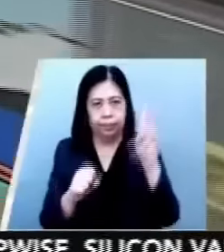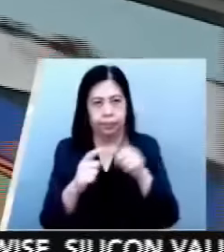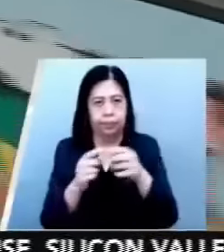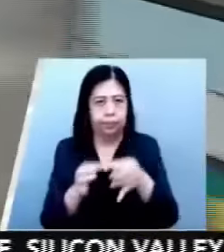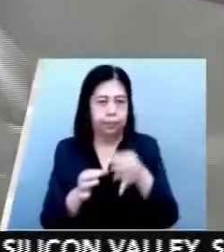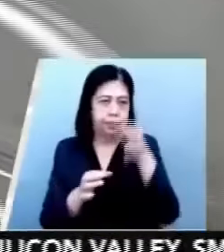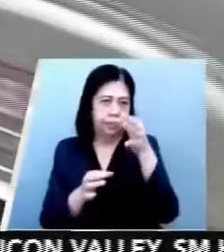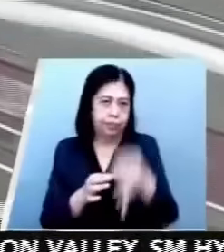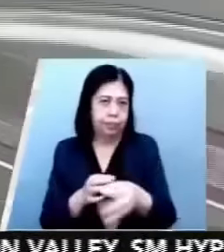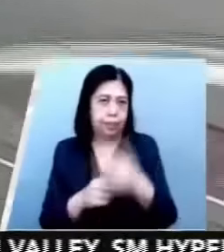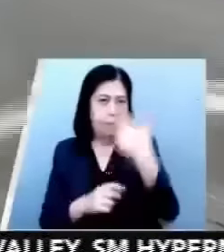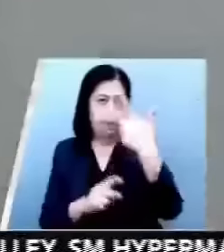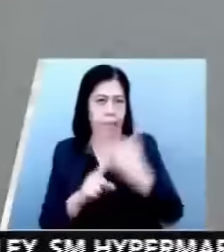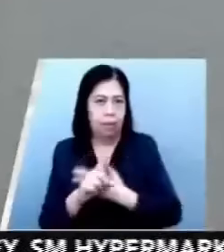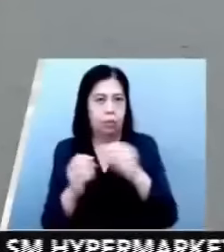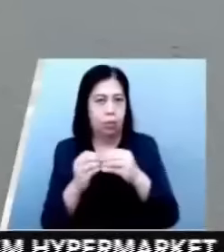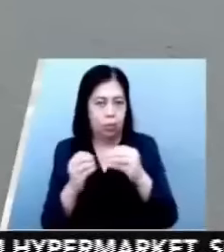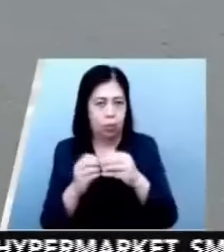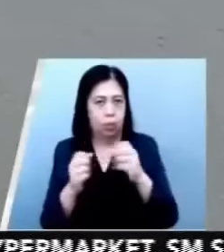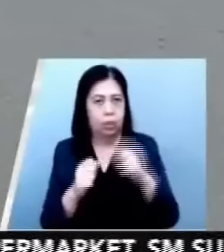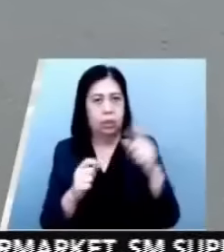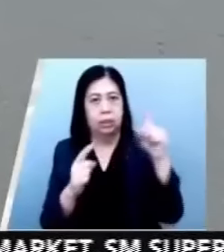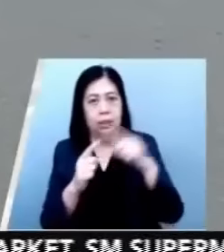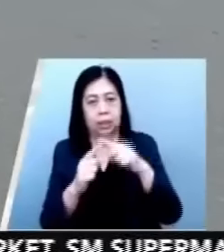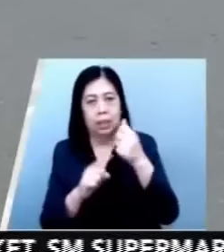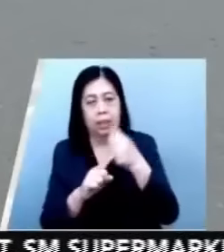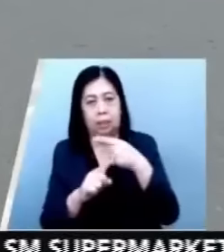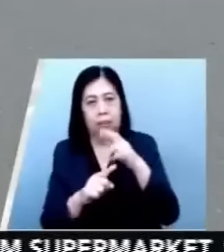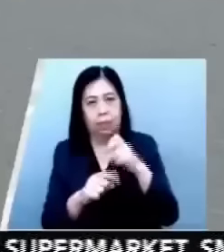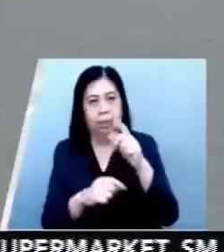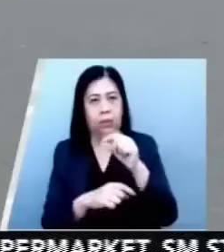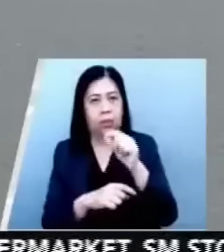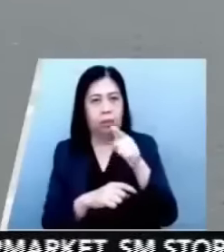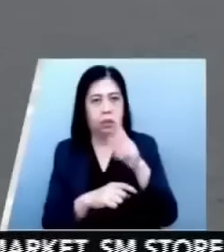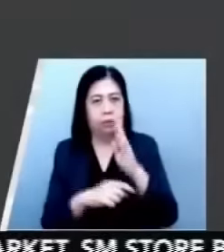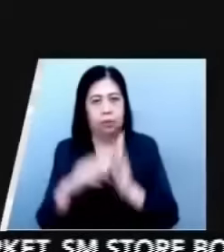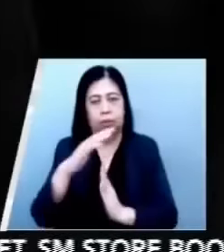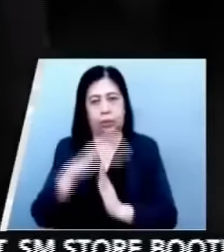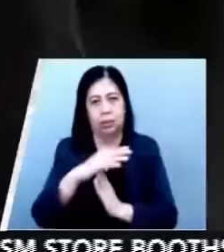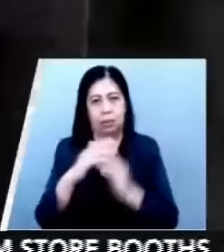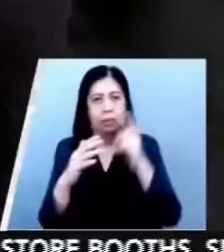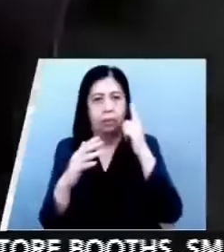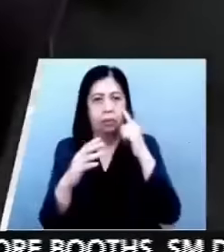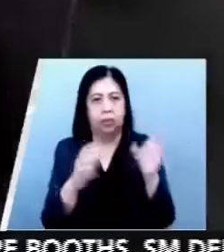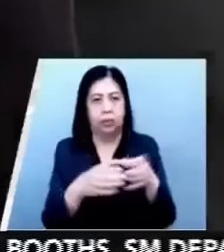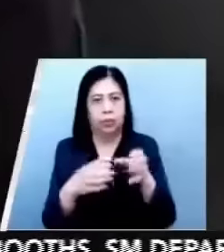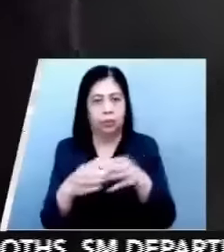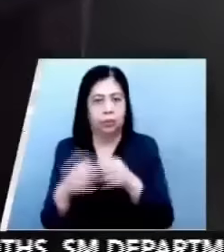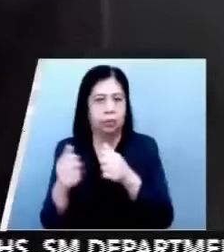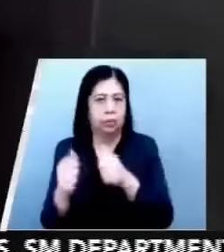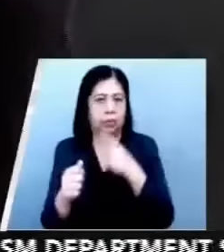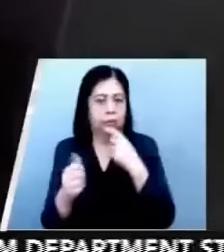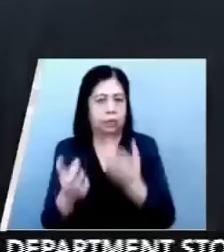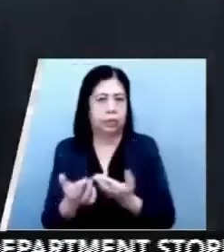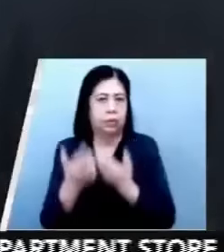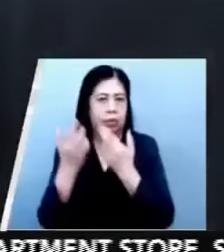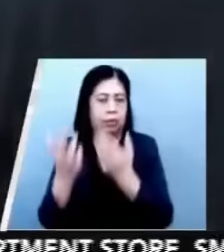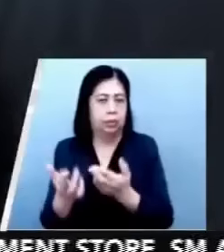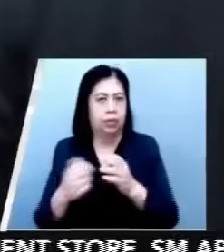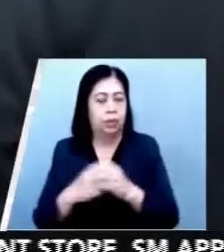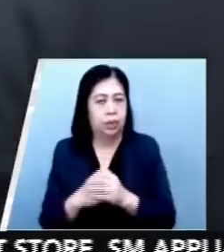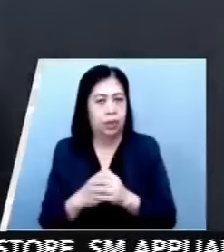ng 3 buwan o hanggang April 30, 2024 ang deadline para sa consolidation. Alinsunod daw sa rekomendasyon ni Transport